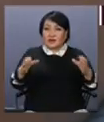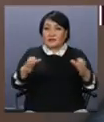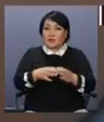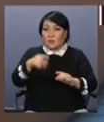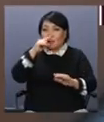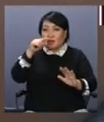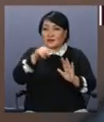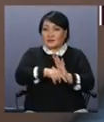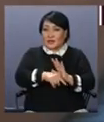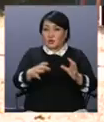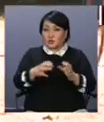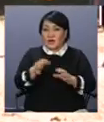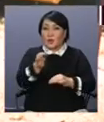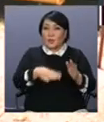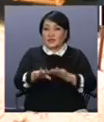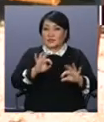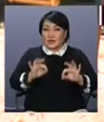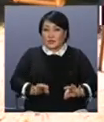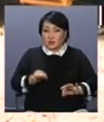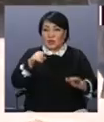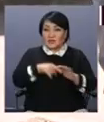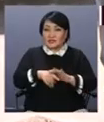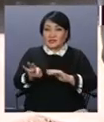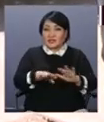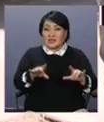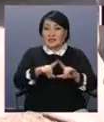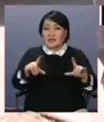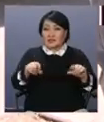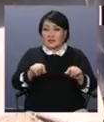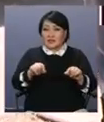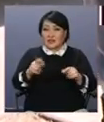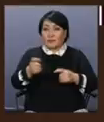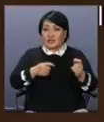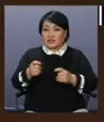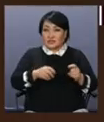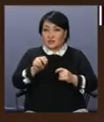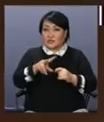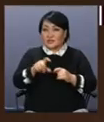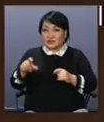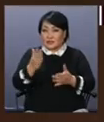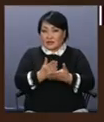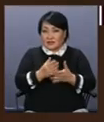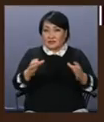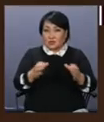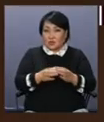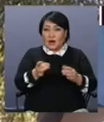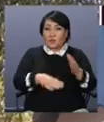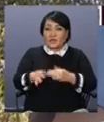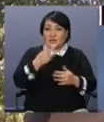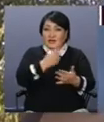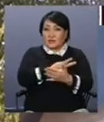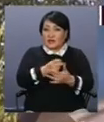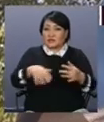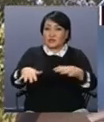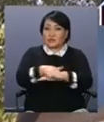Құрамында облыстық прокуратура мен ішкі істер департаменті басшылығының өкілдері бар. Топ аудандарды аралап жұрттың шағымдарын